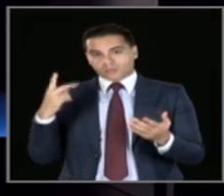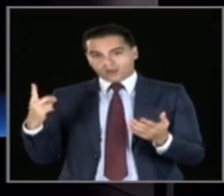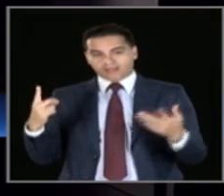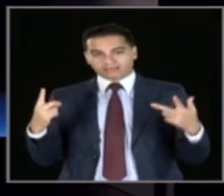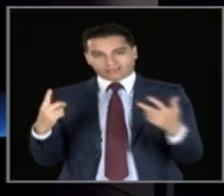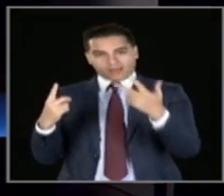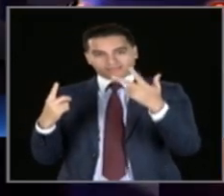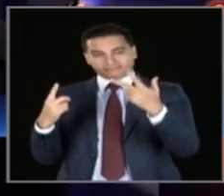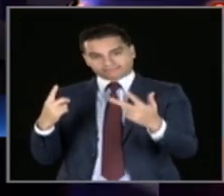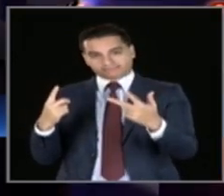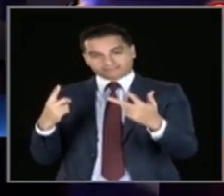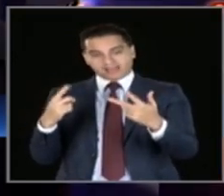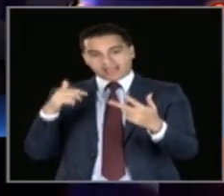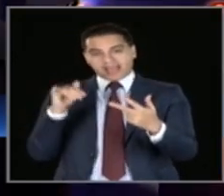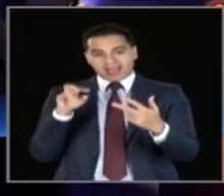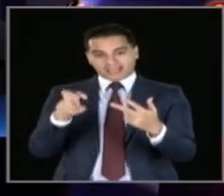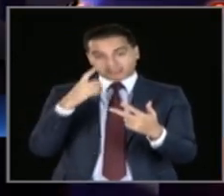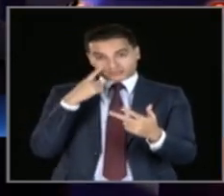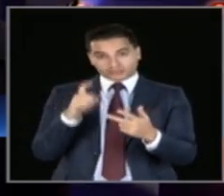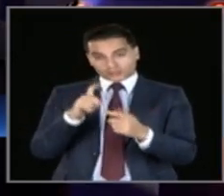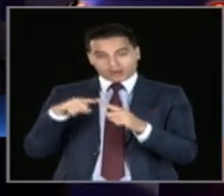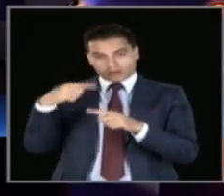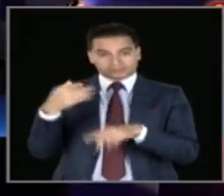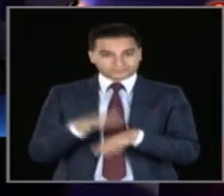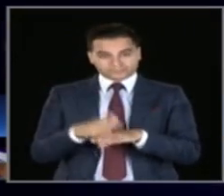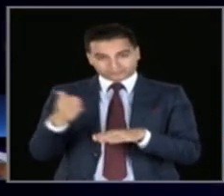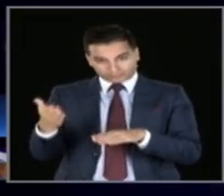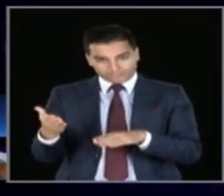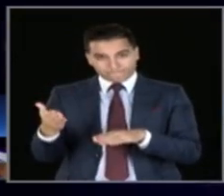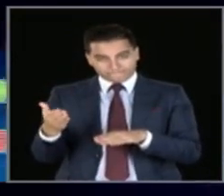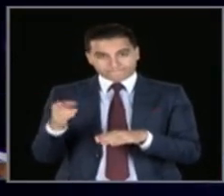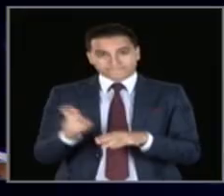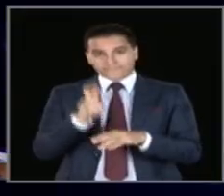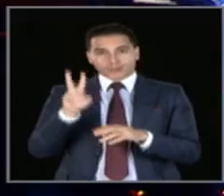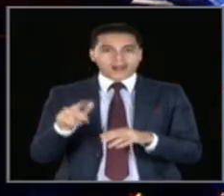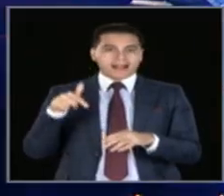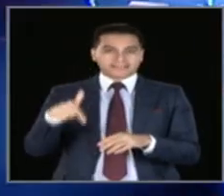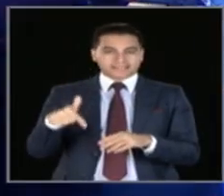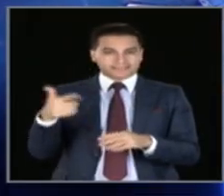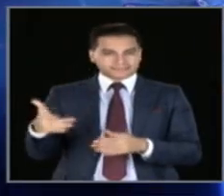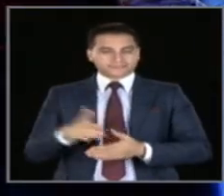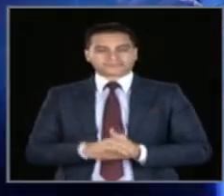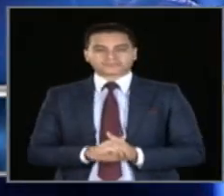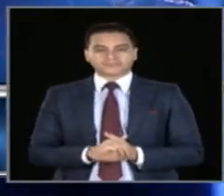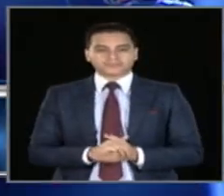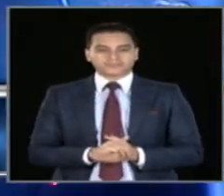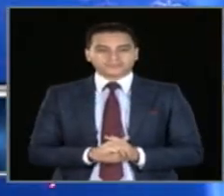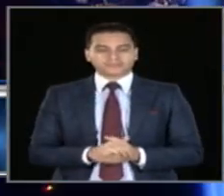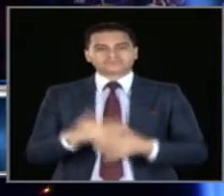3 أهداف مقابل هدف. ايه السؤال اللي جاي ليكي؟ السؤال السادس،